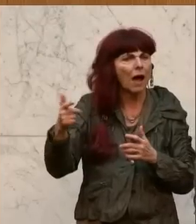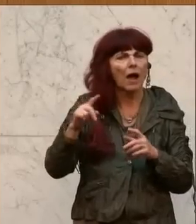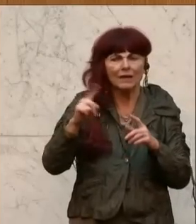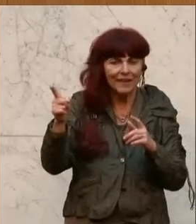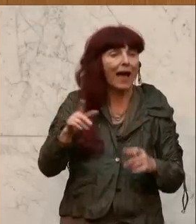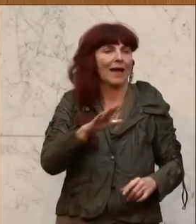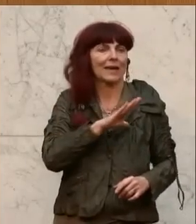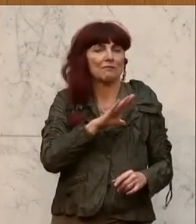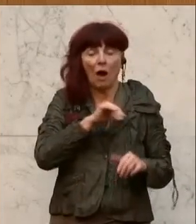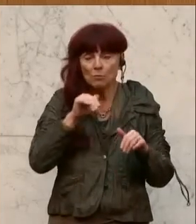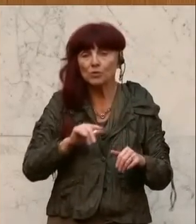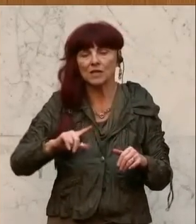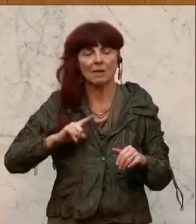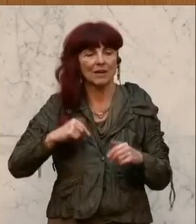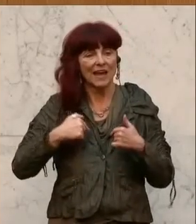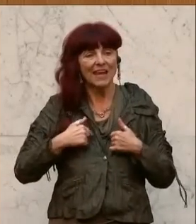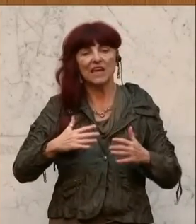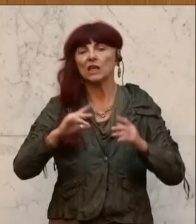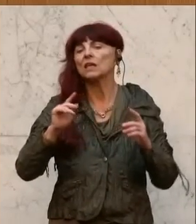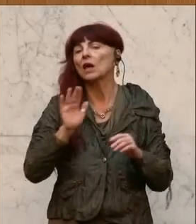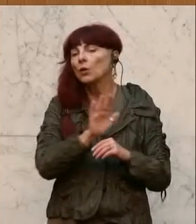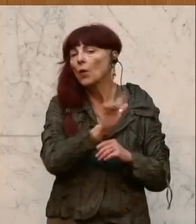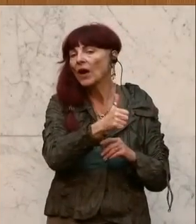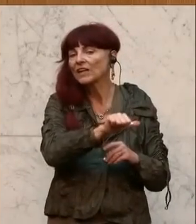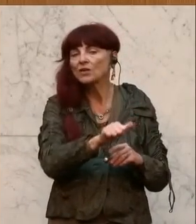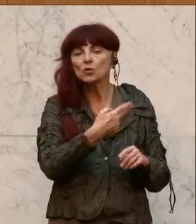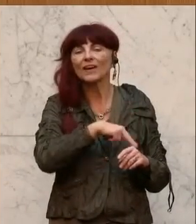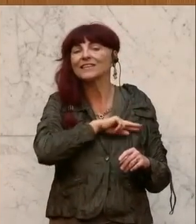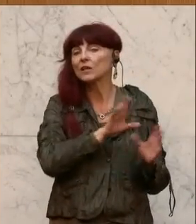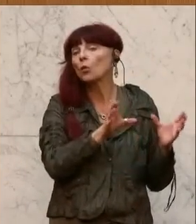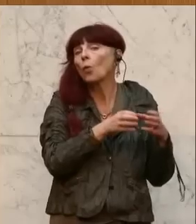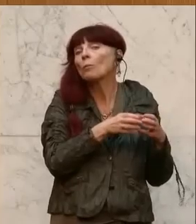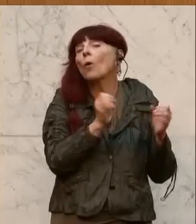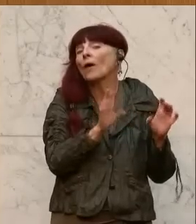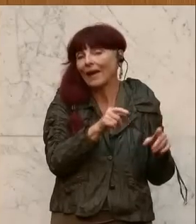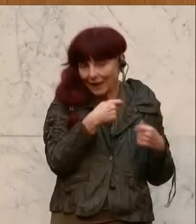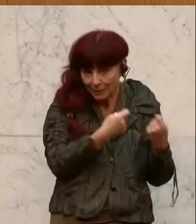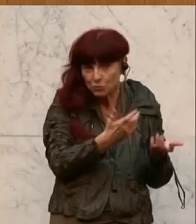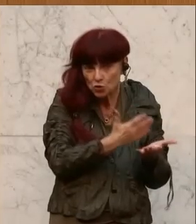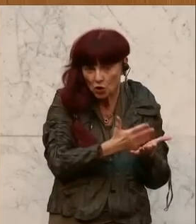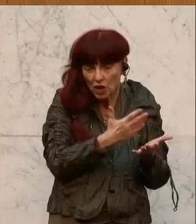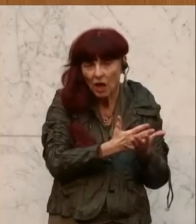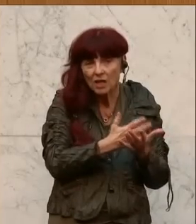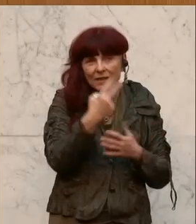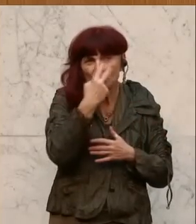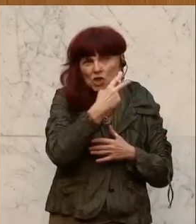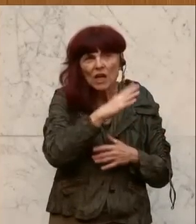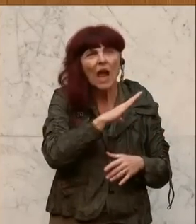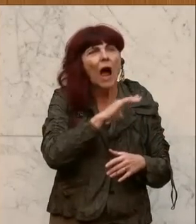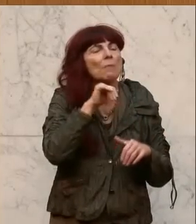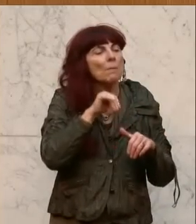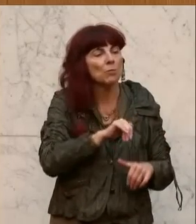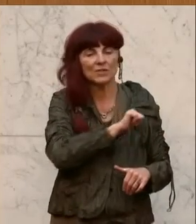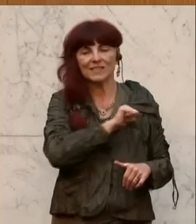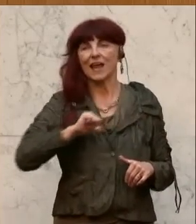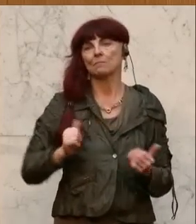Risikogruppe gehöre, und selbstverständlich gibt es die, na natürlich, aber dann muss ich selbst für einen gewissen Schutz